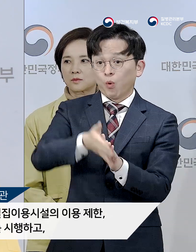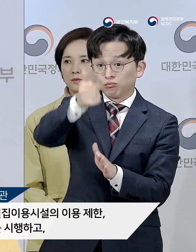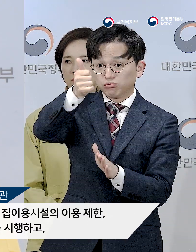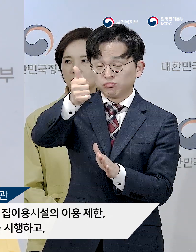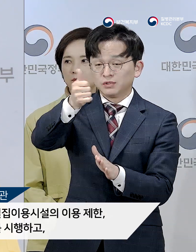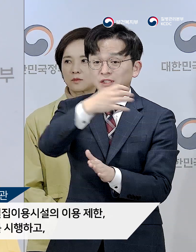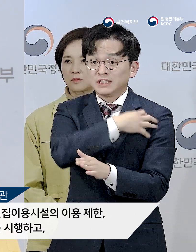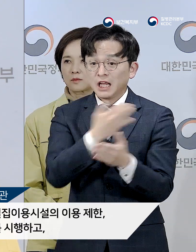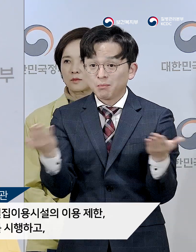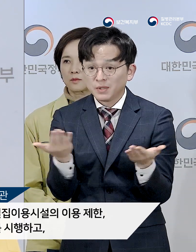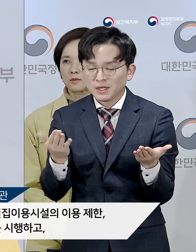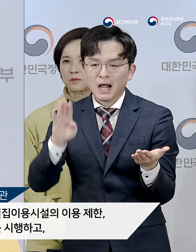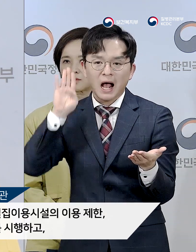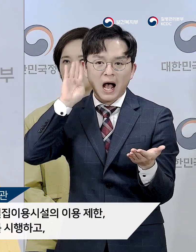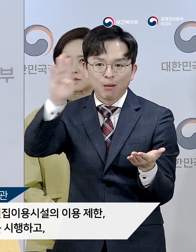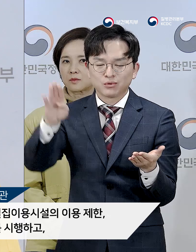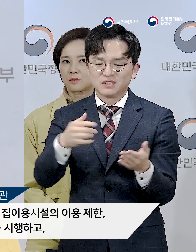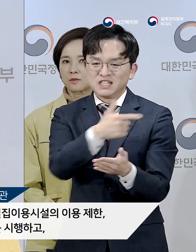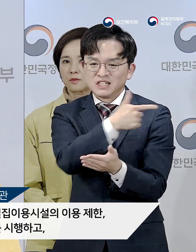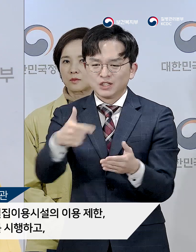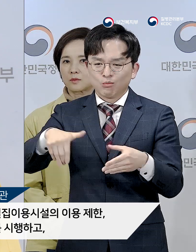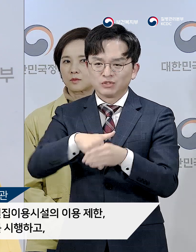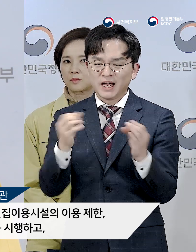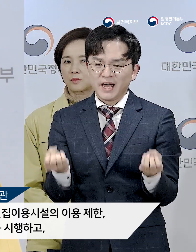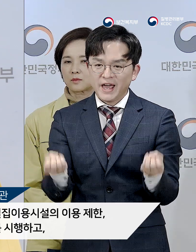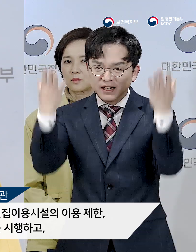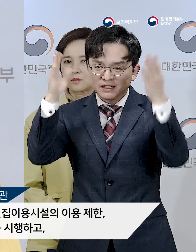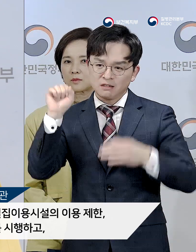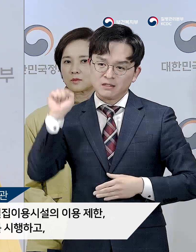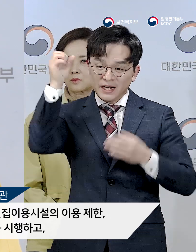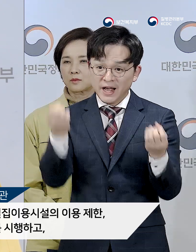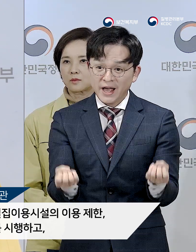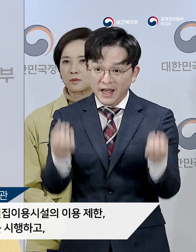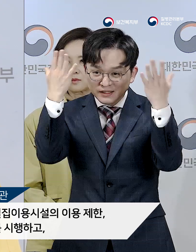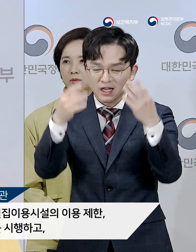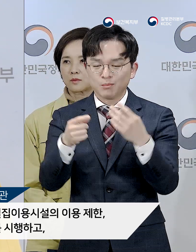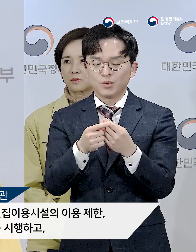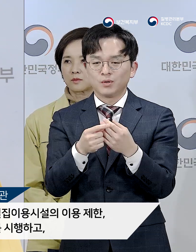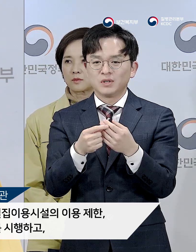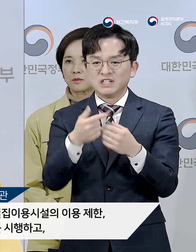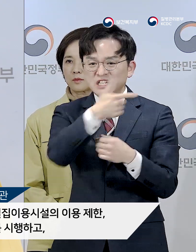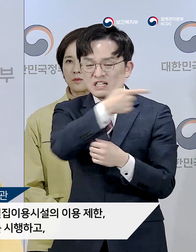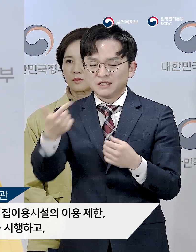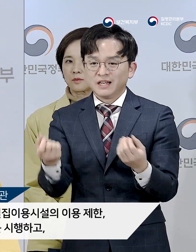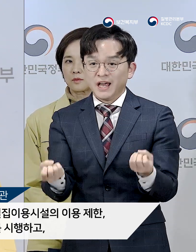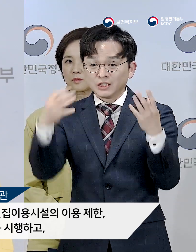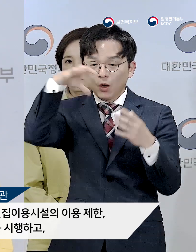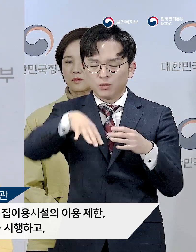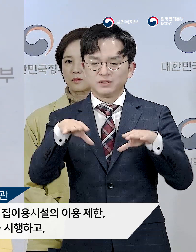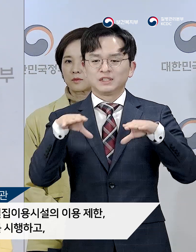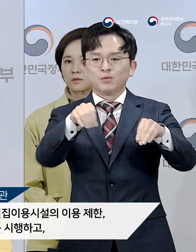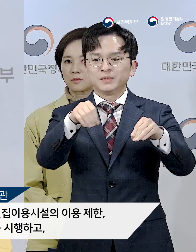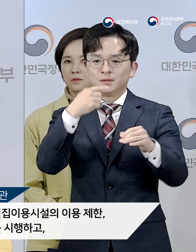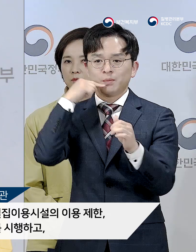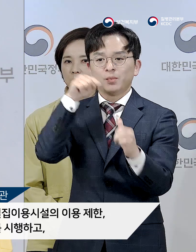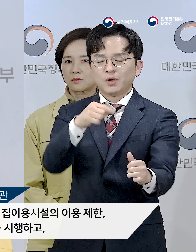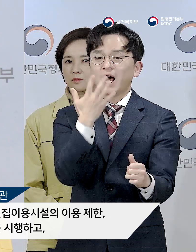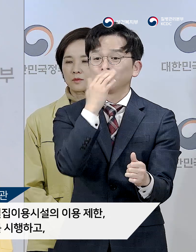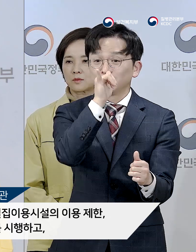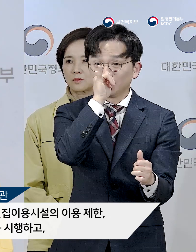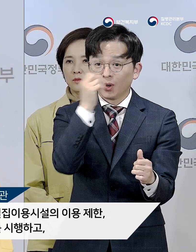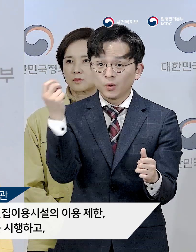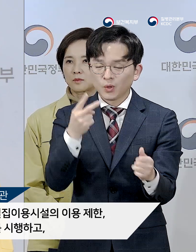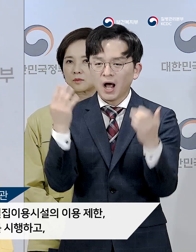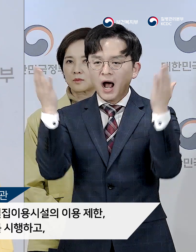중앙재난안전대책본부는 향후 집단 행사와 다중밀집 이용시설의 이용 제한, 휴교 등 감염 확산을 차단하기